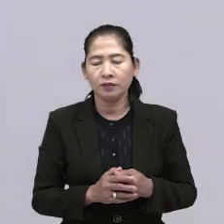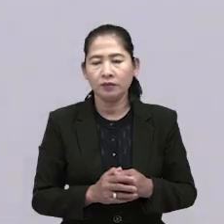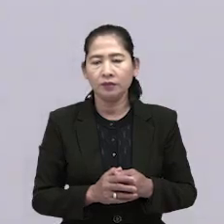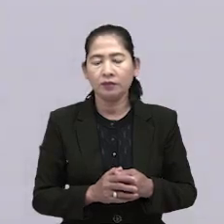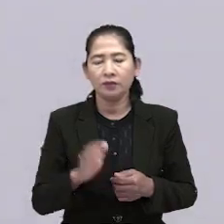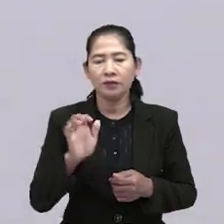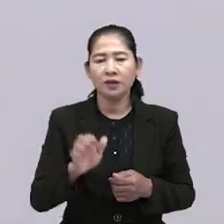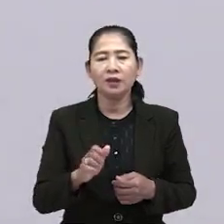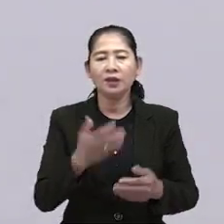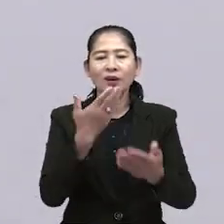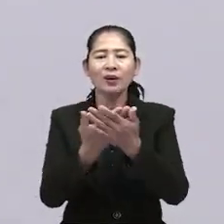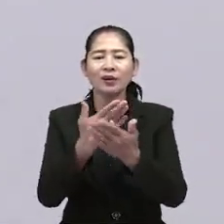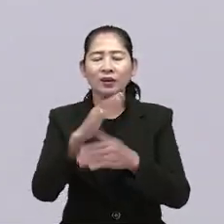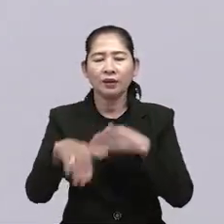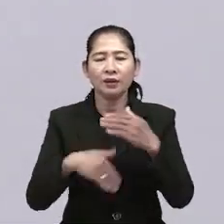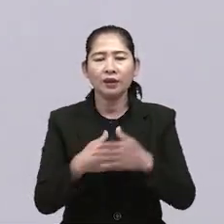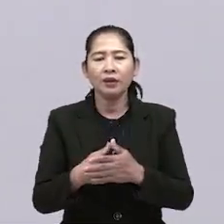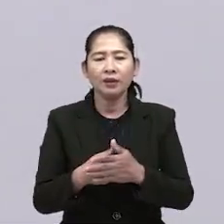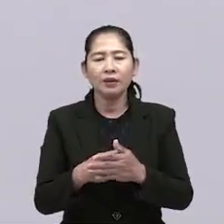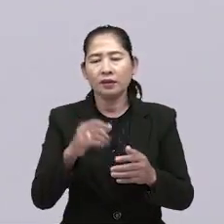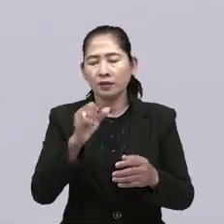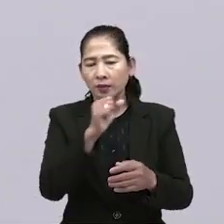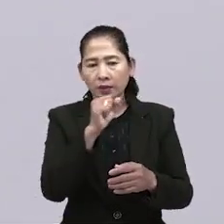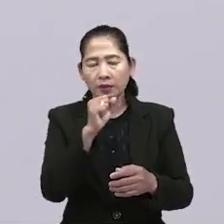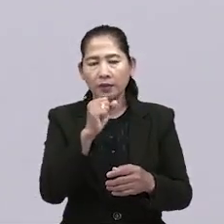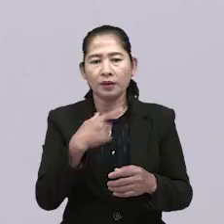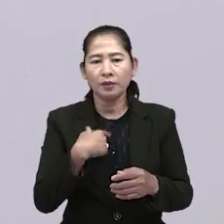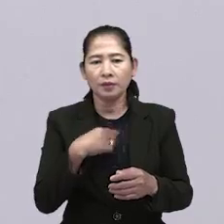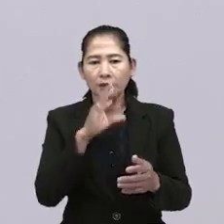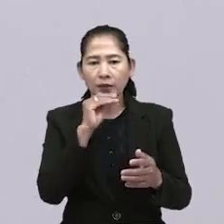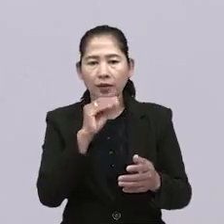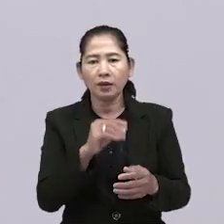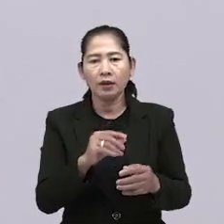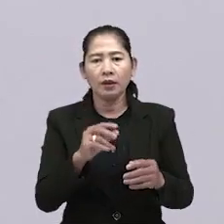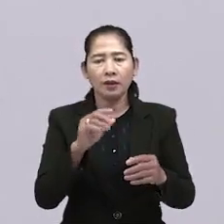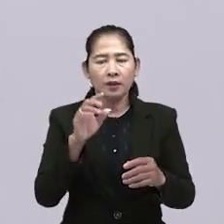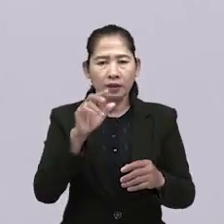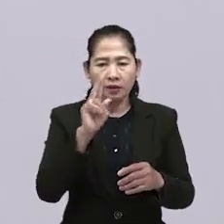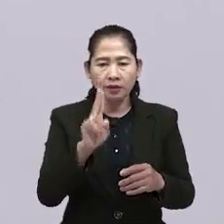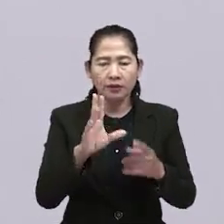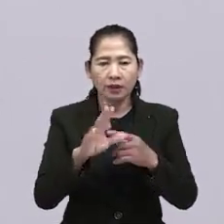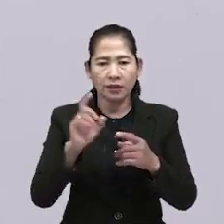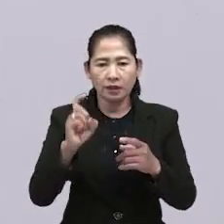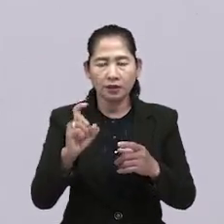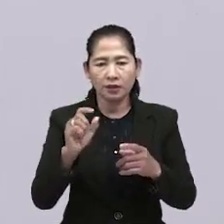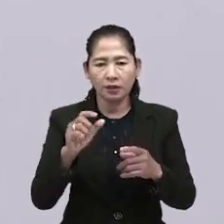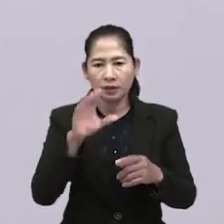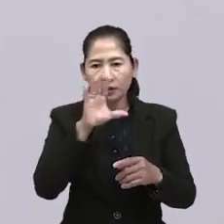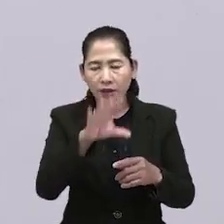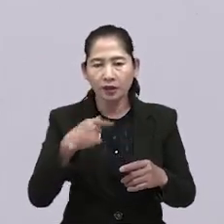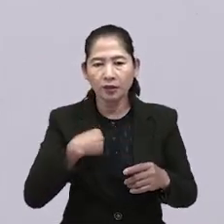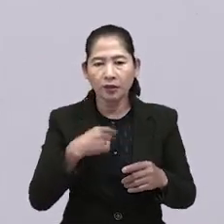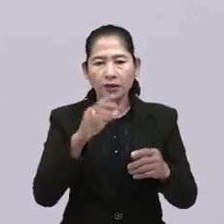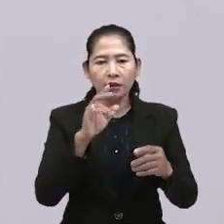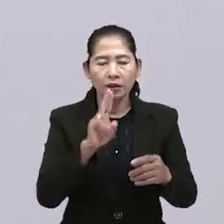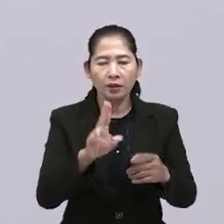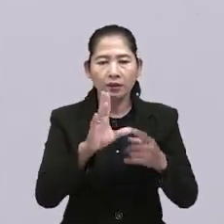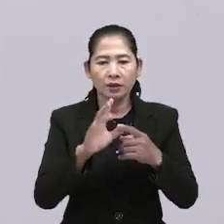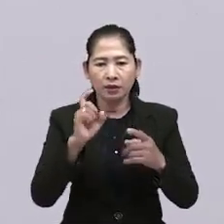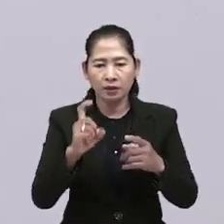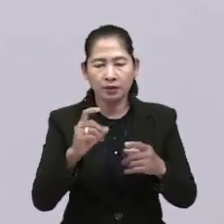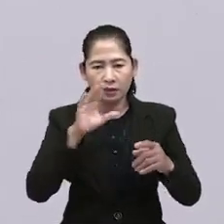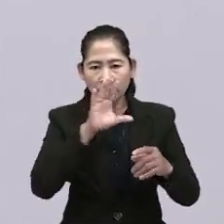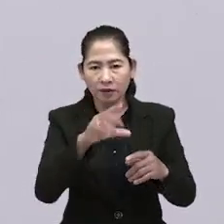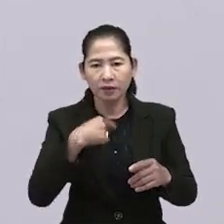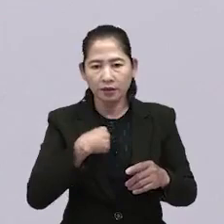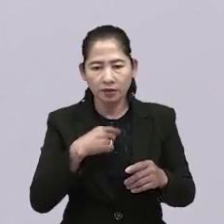ចាអរគុណច្រើនកូនទាំងអស់គ្នាចាប់ដើមសតជាមួយអ្នកគ្រូណាកូនណាចាអាគីឆ្កែខ្ញុំបាត់កកតិអាគីឆ្កែ